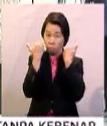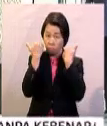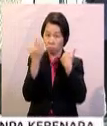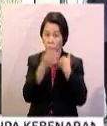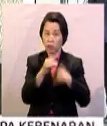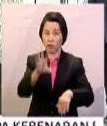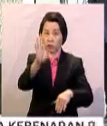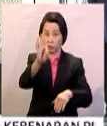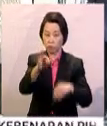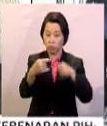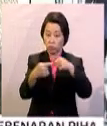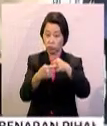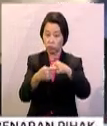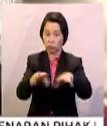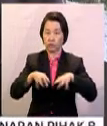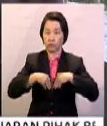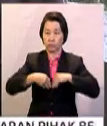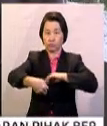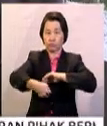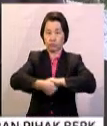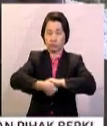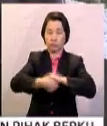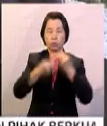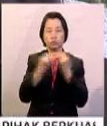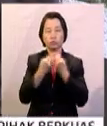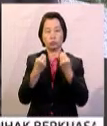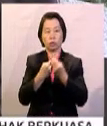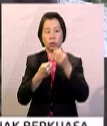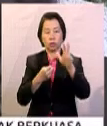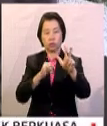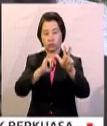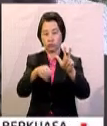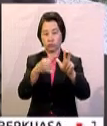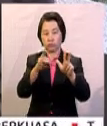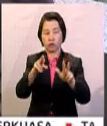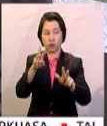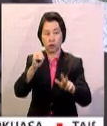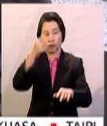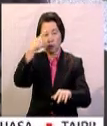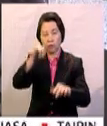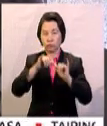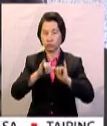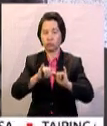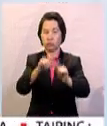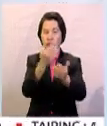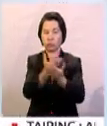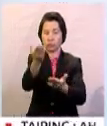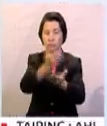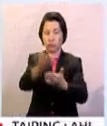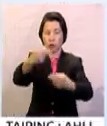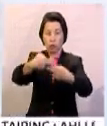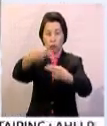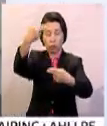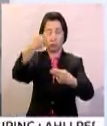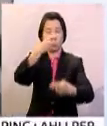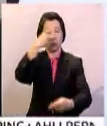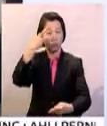dan 9 pertuduhan menerima rasuah berjumlah lebih RM3 juta bagi meluluskan pembelian sebuah hotel di